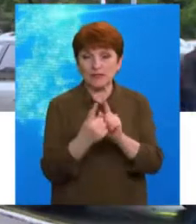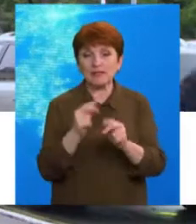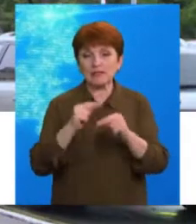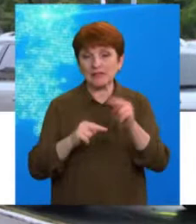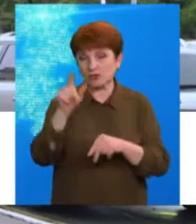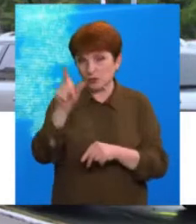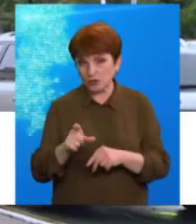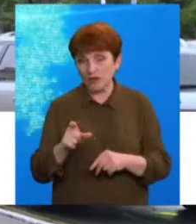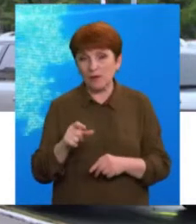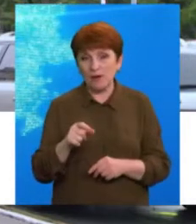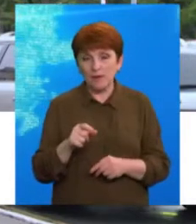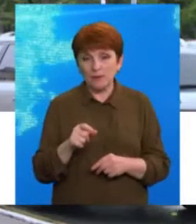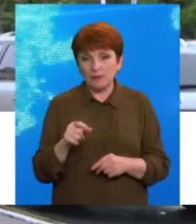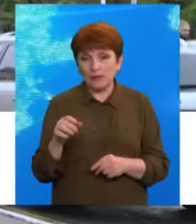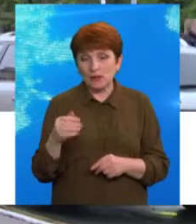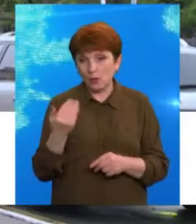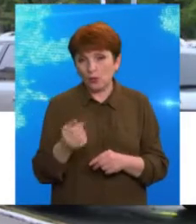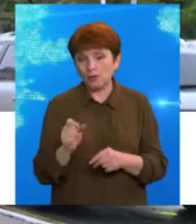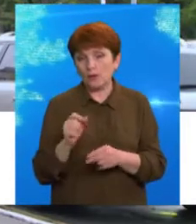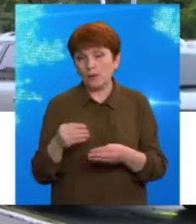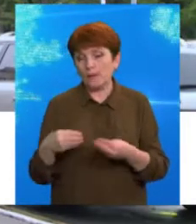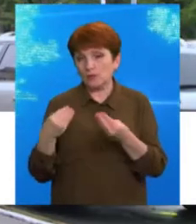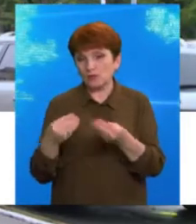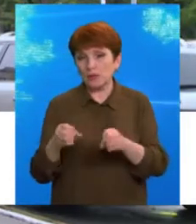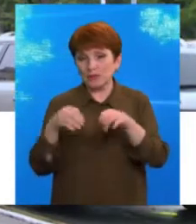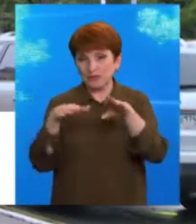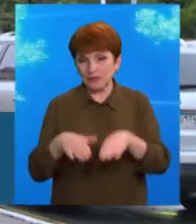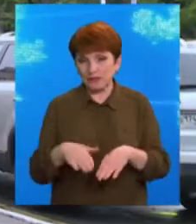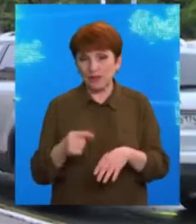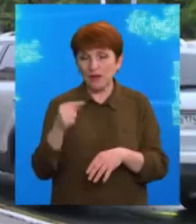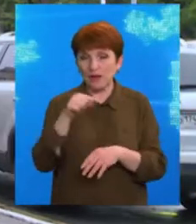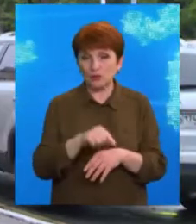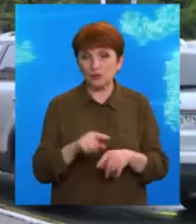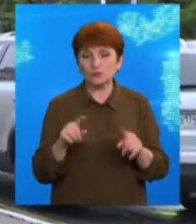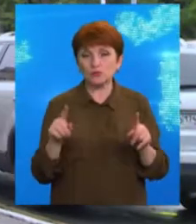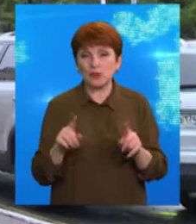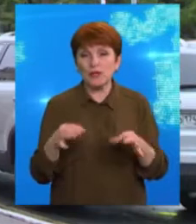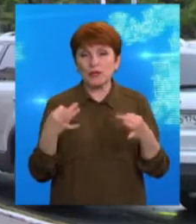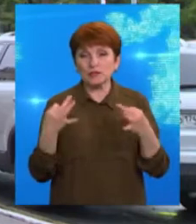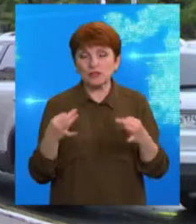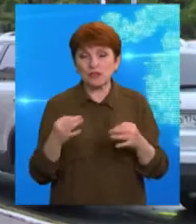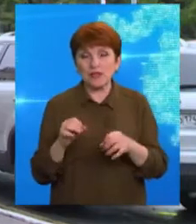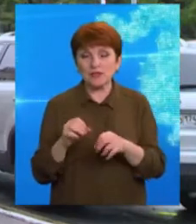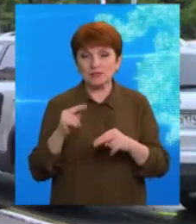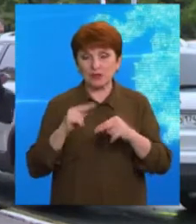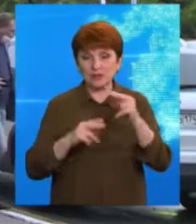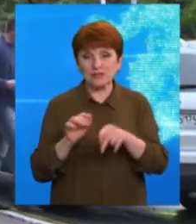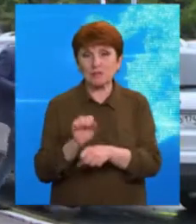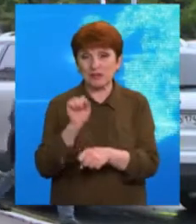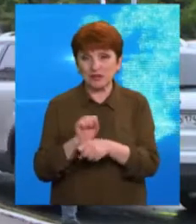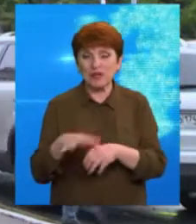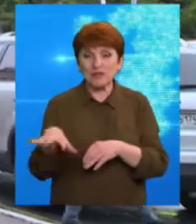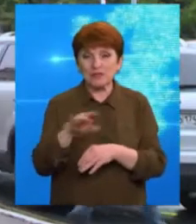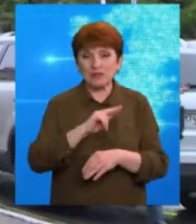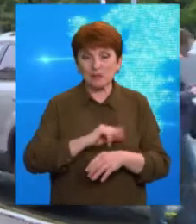с Андреем Аликиным. Он получил постановление о том, что разрешение строительства приостановлено. Все работы на